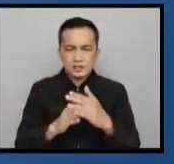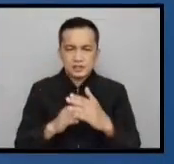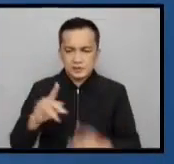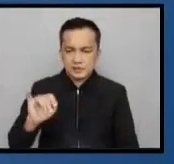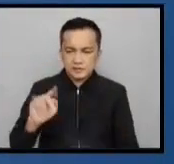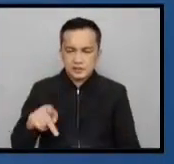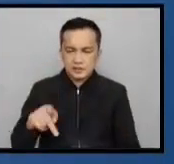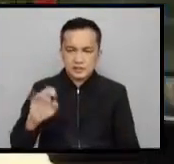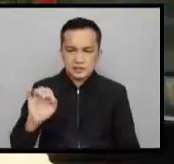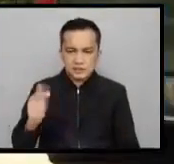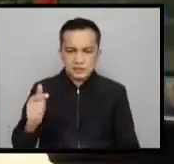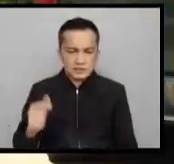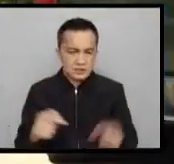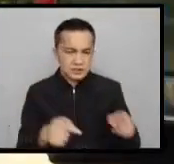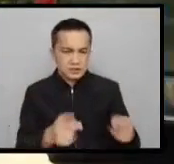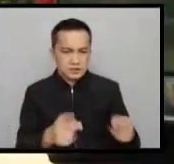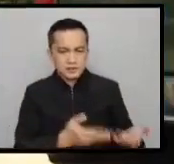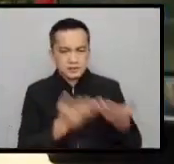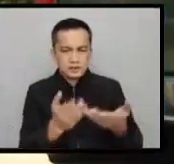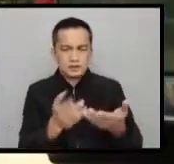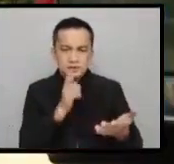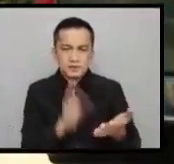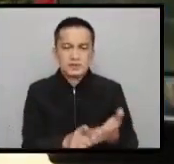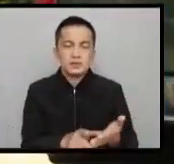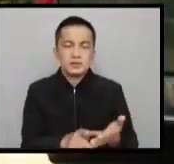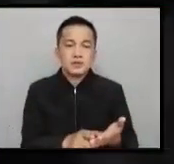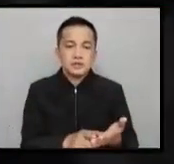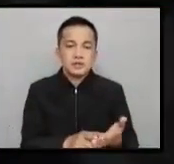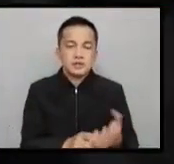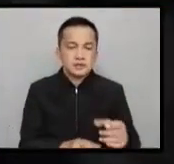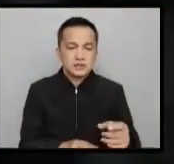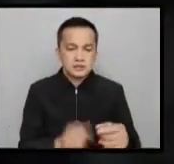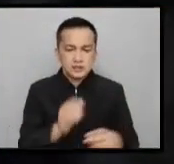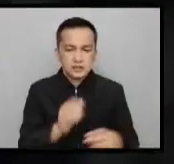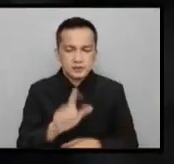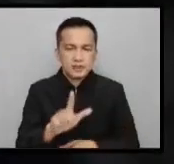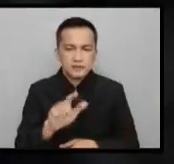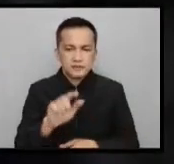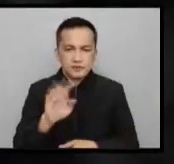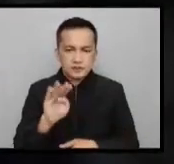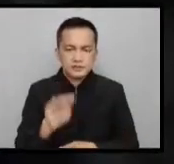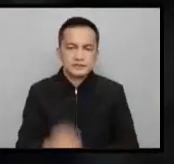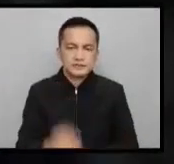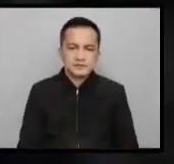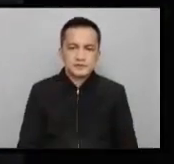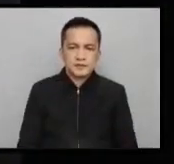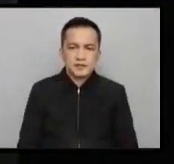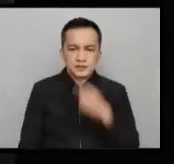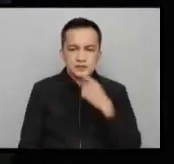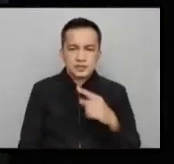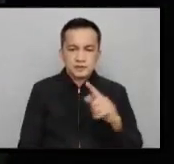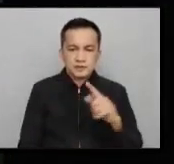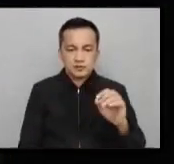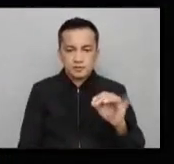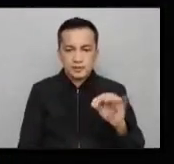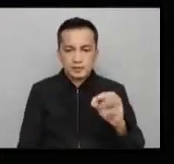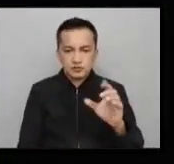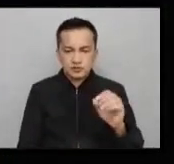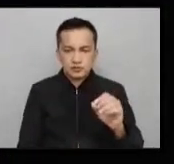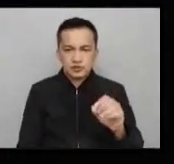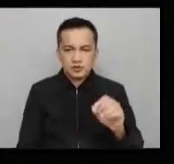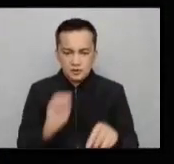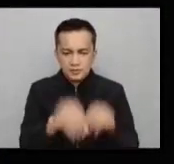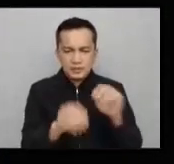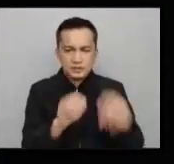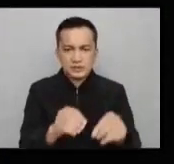para naman sa pagpasa ng counter affidavit ay hanggang sa April 14. Muli namang giniit ni Topacio na planted umano ang mga